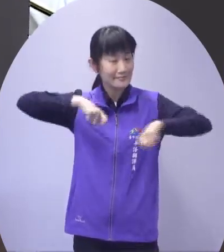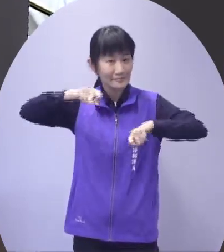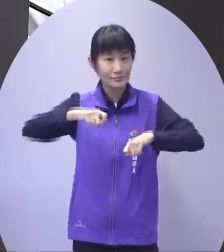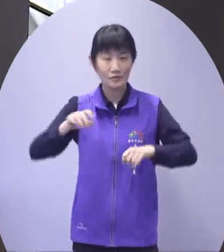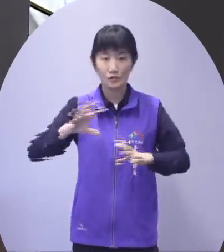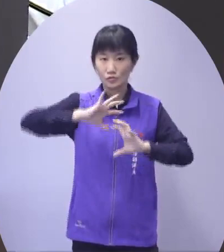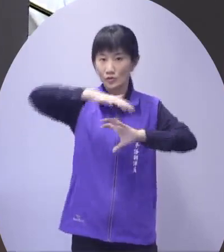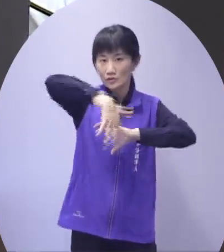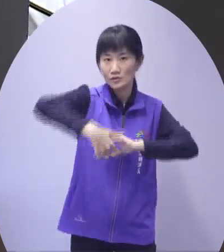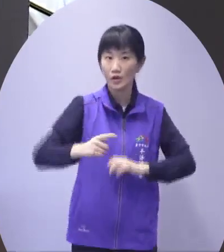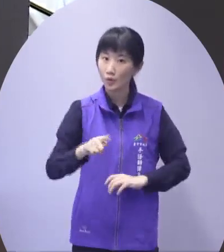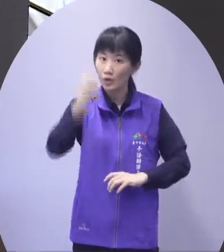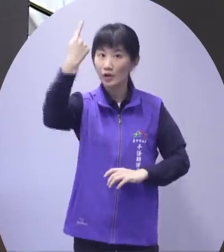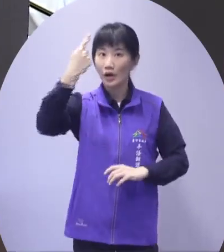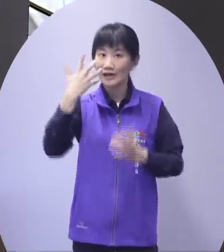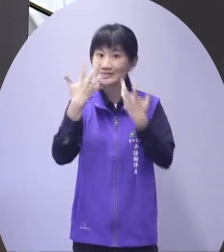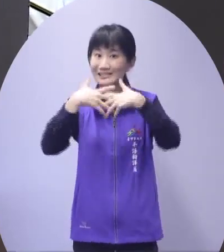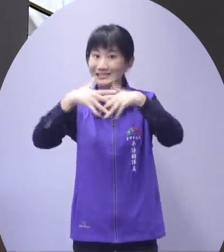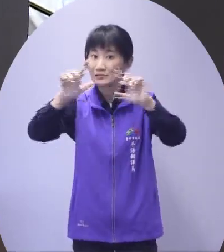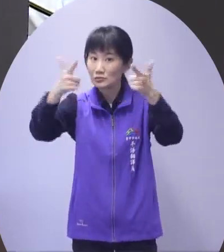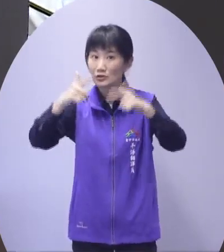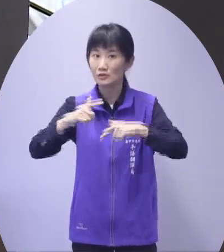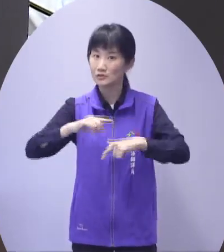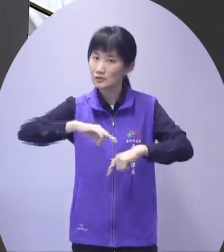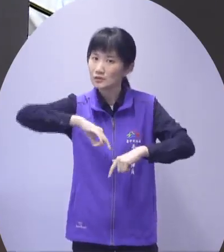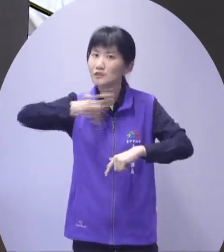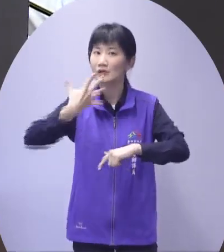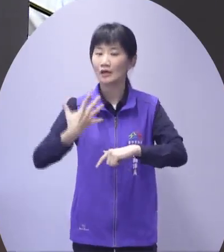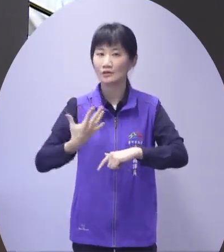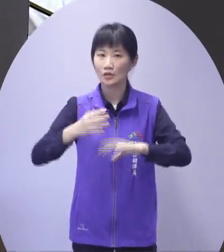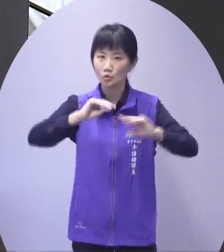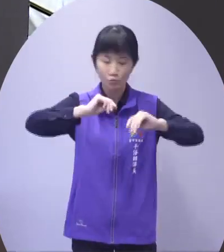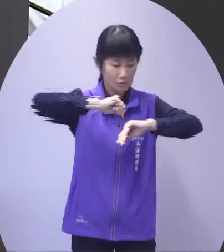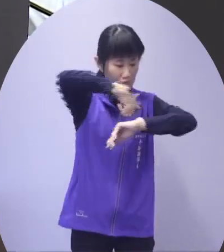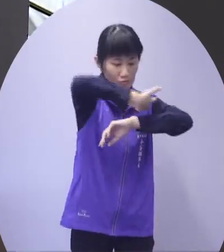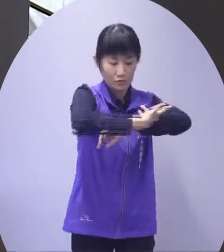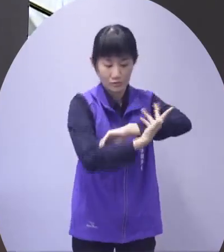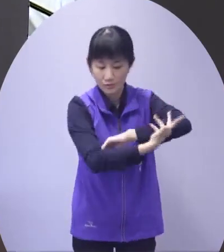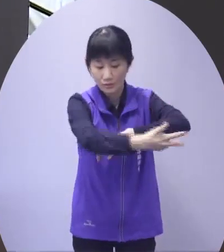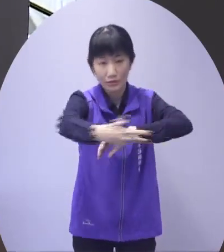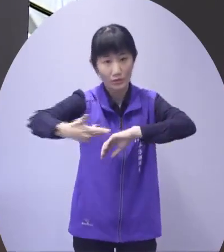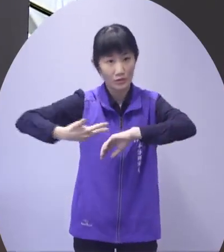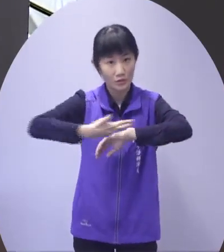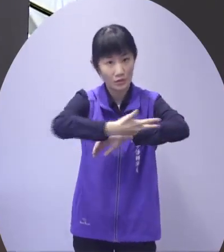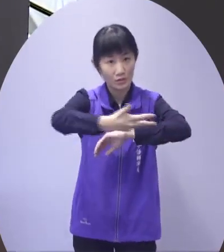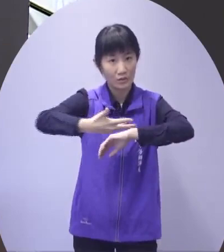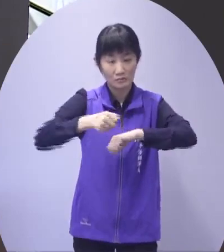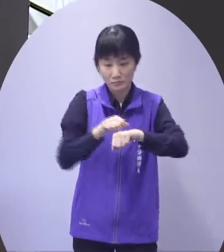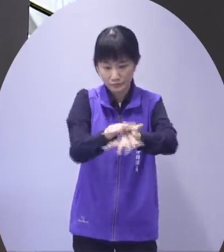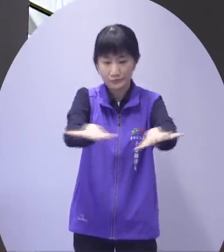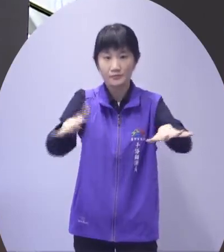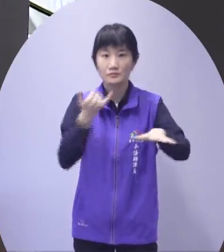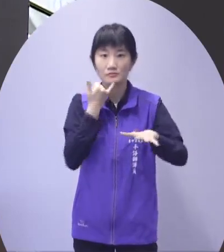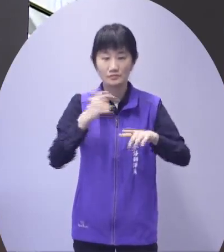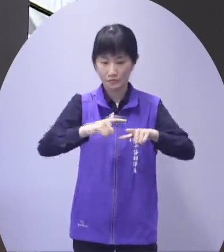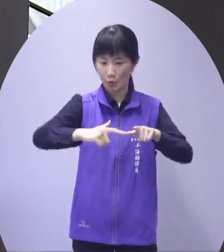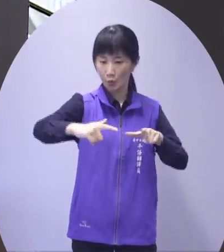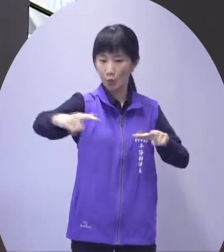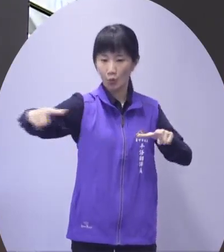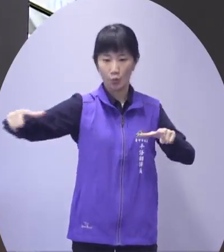统，就是没有动力的，是用虹吸原理从大甲溪的水，那引用经过24公里的